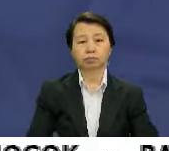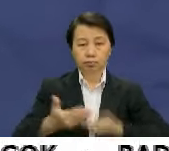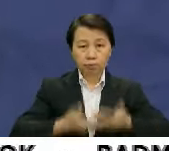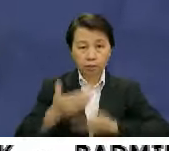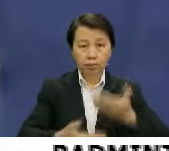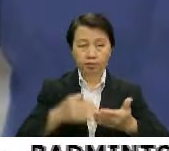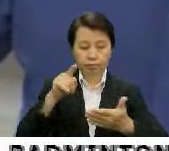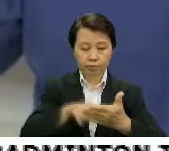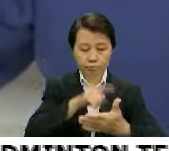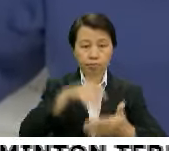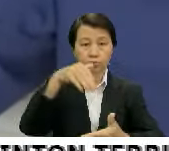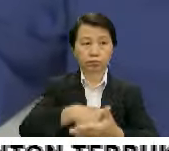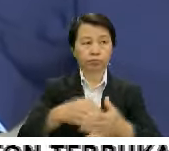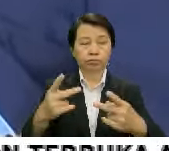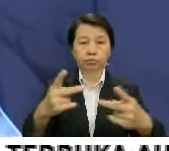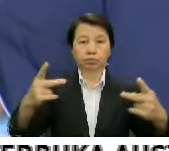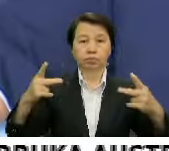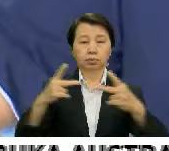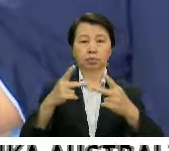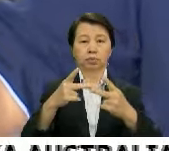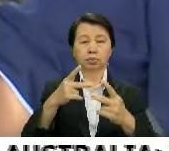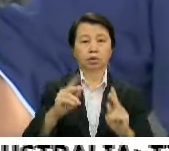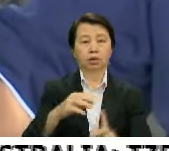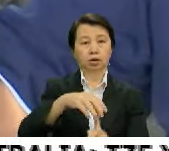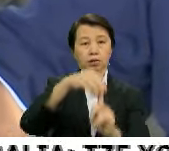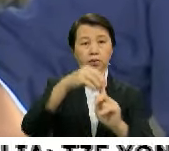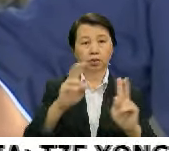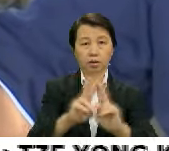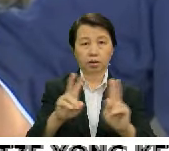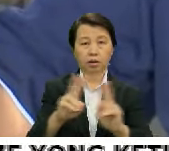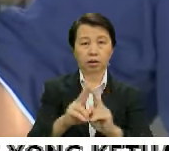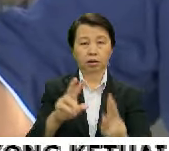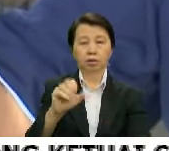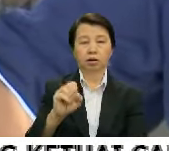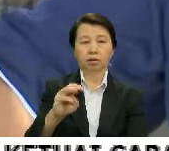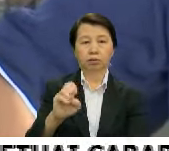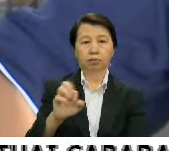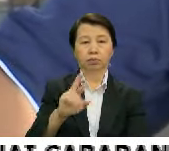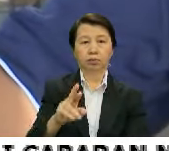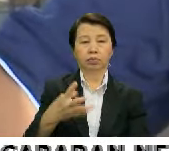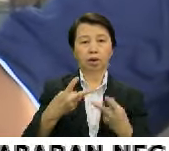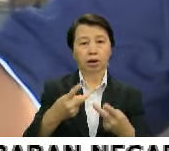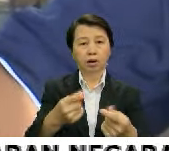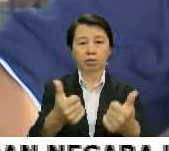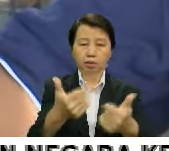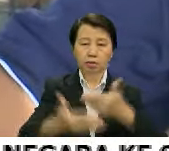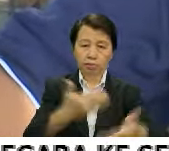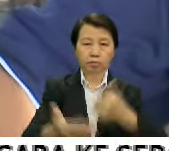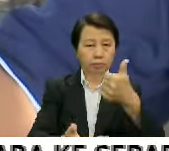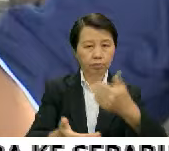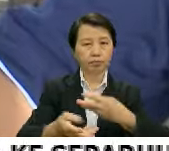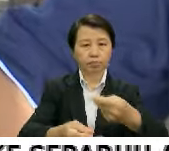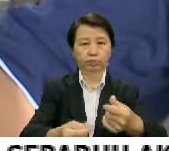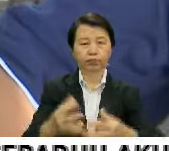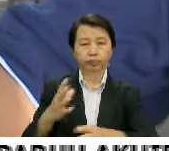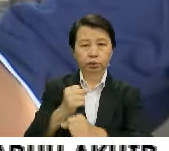Proses pengundian di kawasan khususnya di kampung di SK Bubur ini berjalan dengan lancar setelah kita